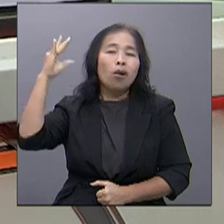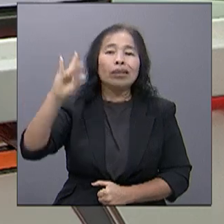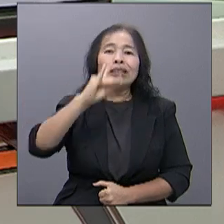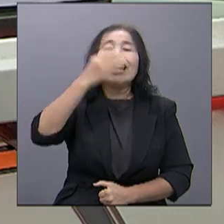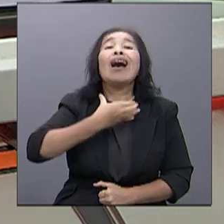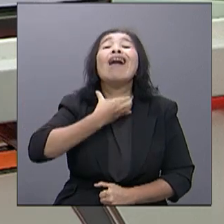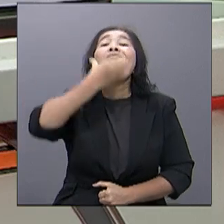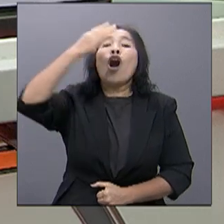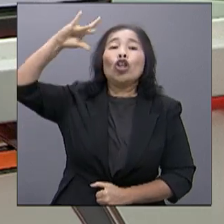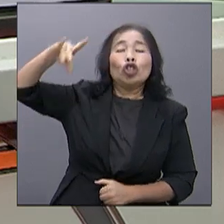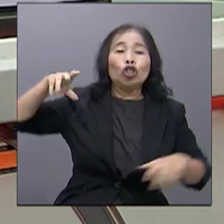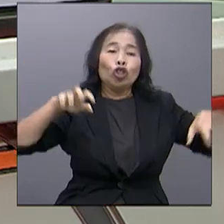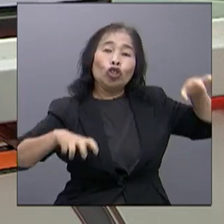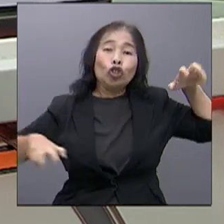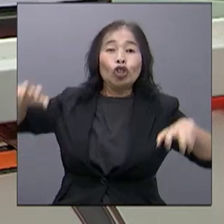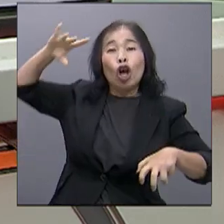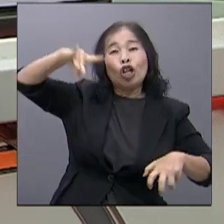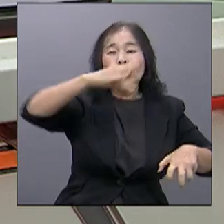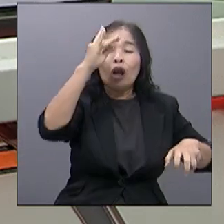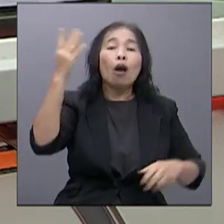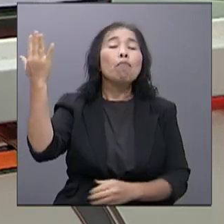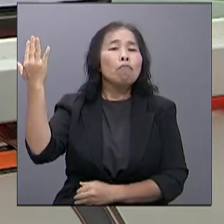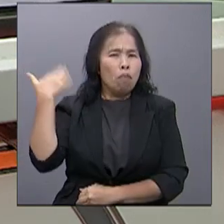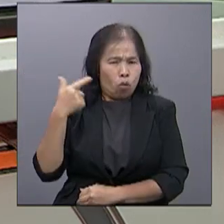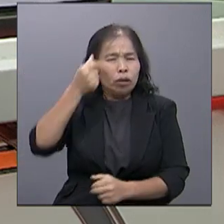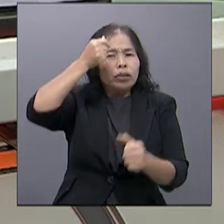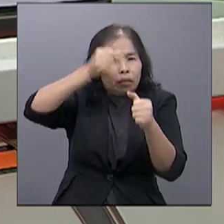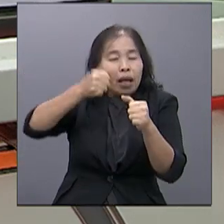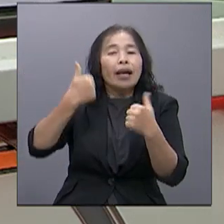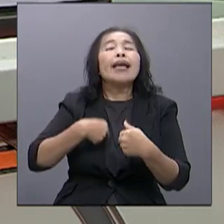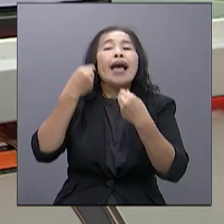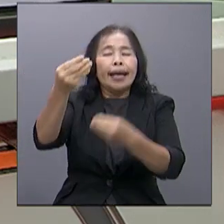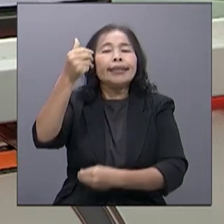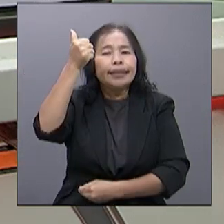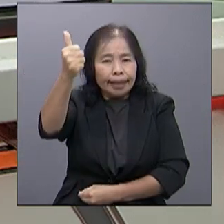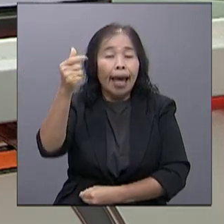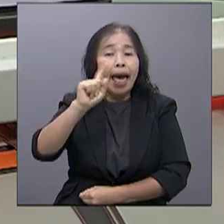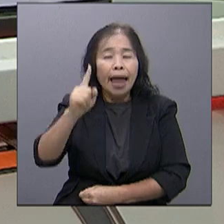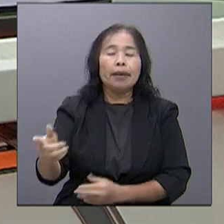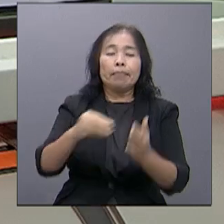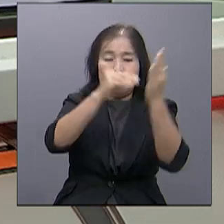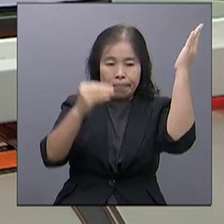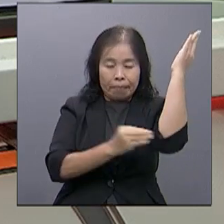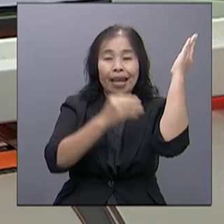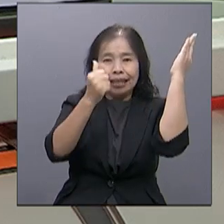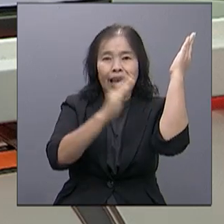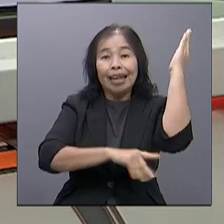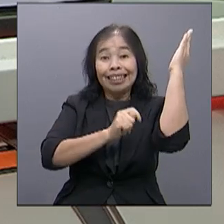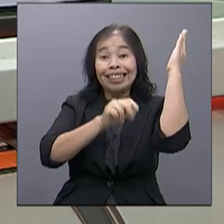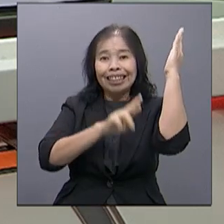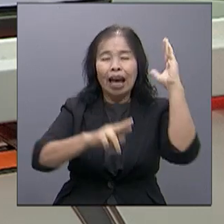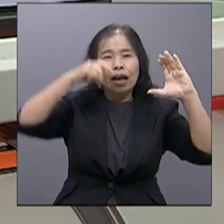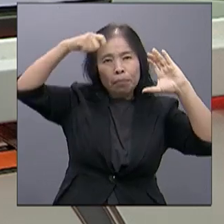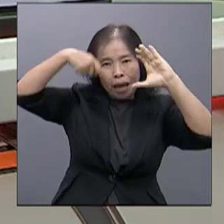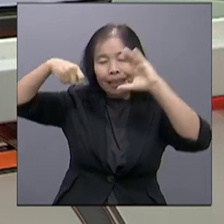พันธุ์พืชอนุญาตแล้วให้ถ่ายทำได้ในอุทยาน 3แห่งก็คือเกาะกระดานเขตอุทยานแห่งชาติหาดเจ้าไหมจจวัดตรังนะคะซึ่ง